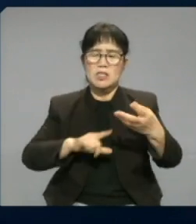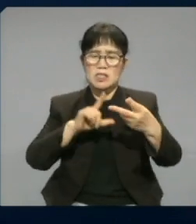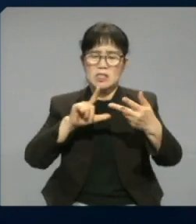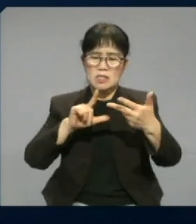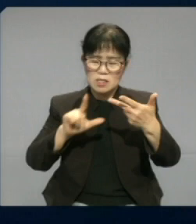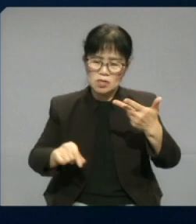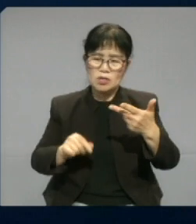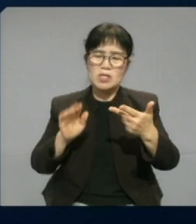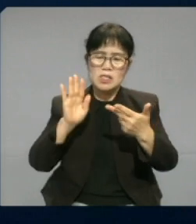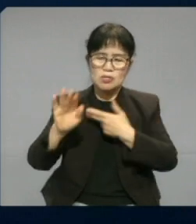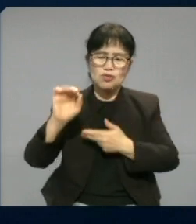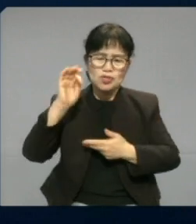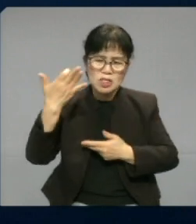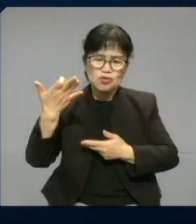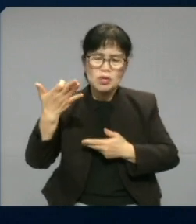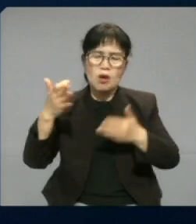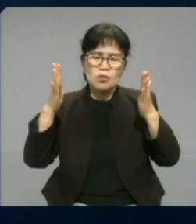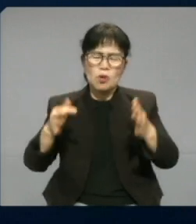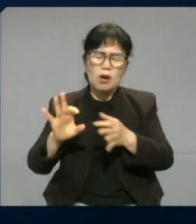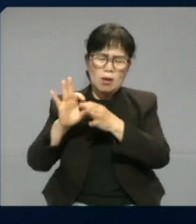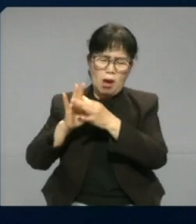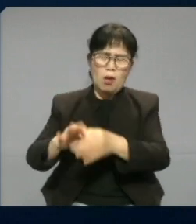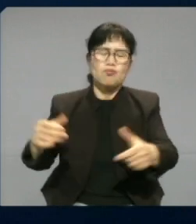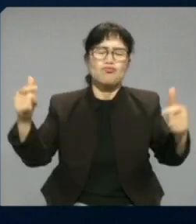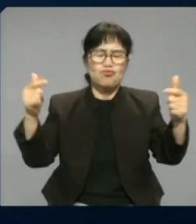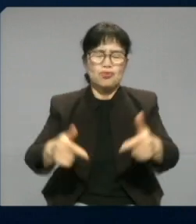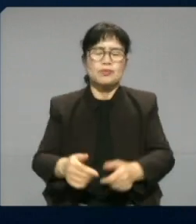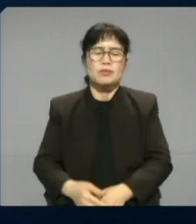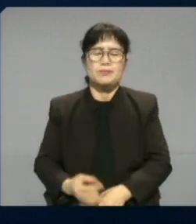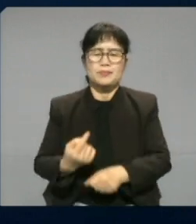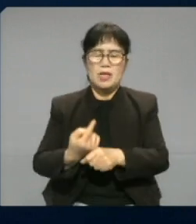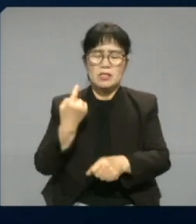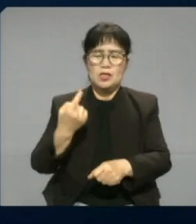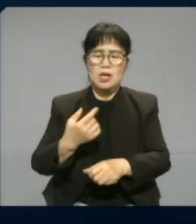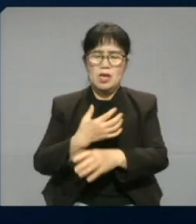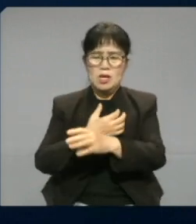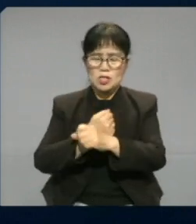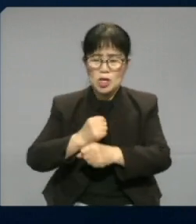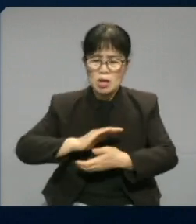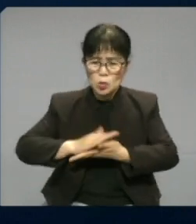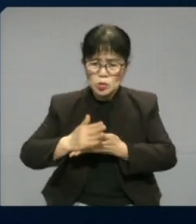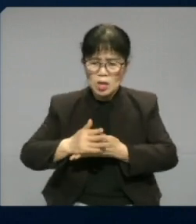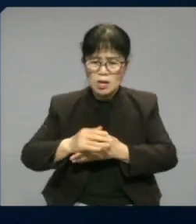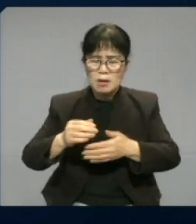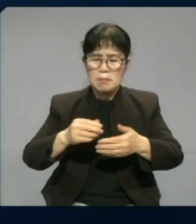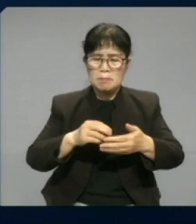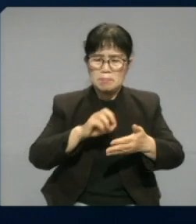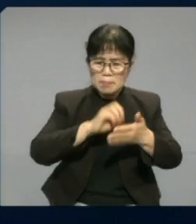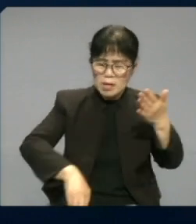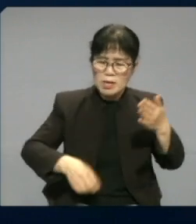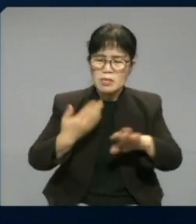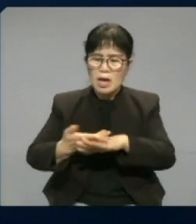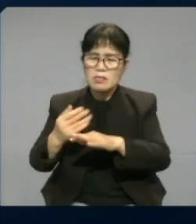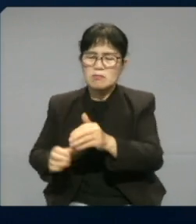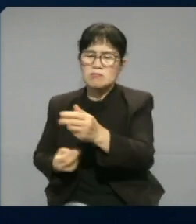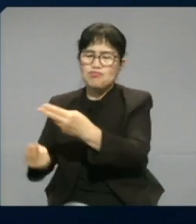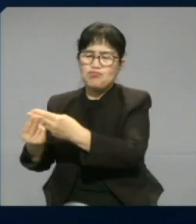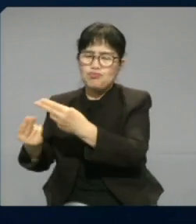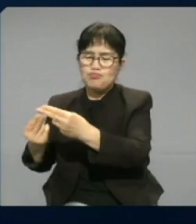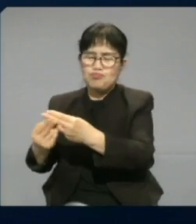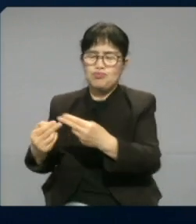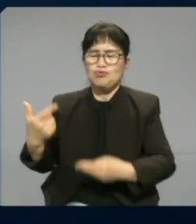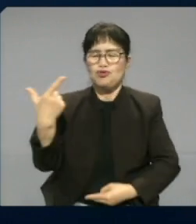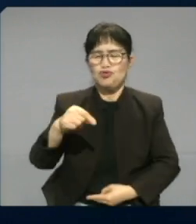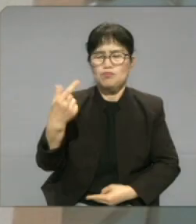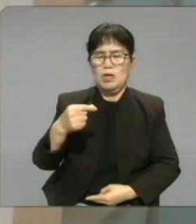19개월 동안 계속 감소세 있습니다 지난해 청약 통장을 깨서 다른 곳에 쓰는 이탈자가 매달 6만여 명씩